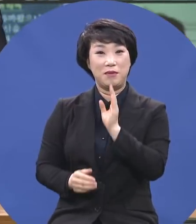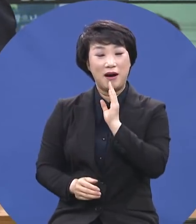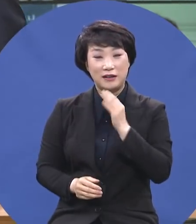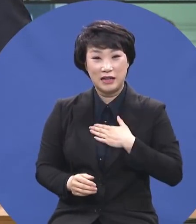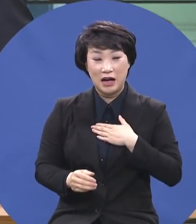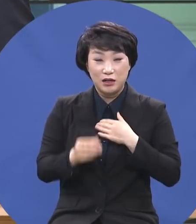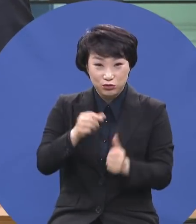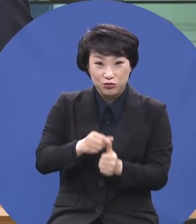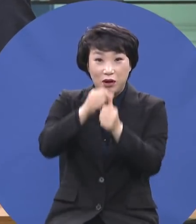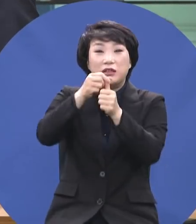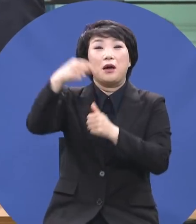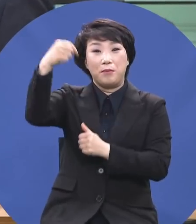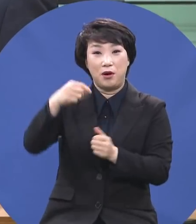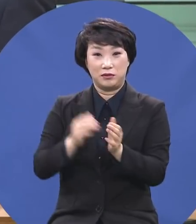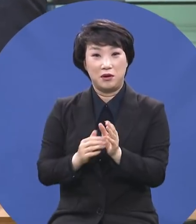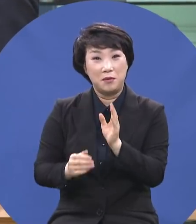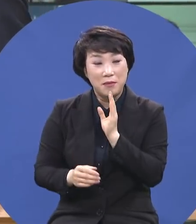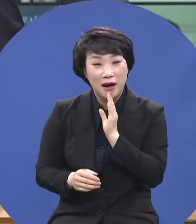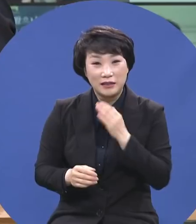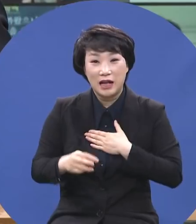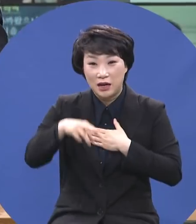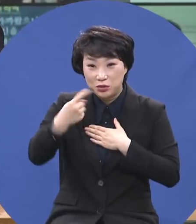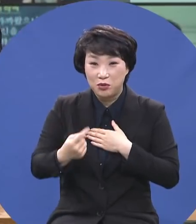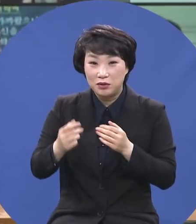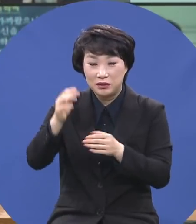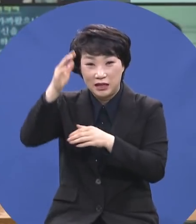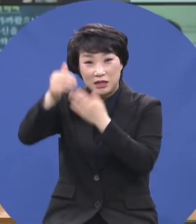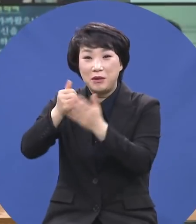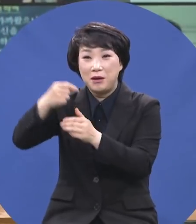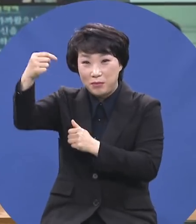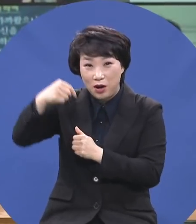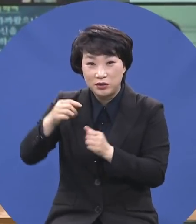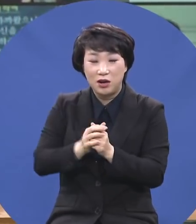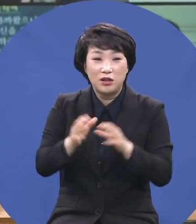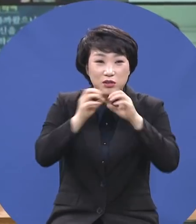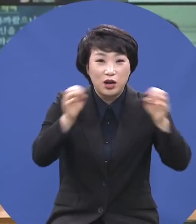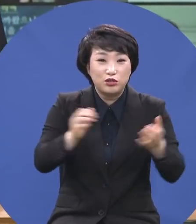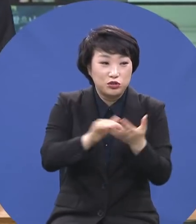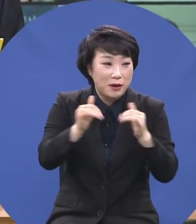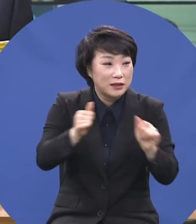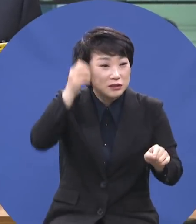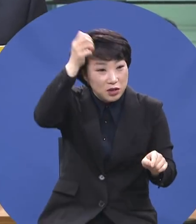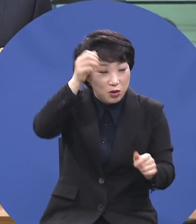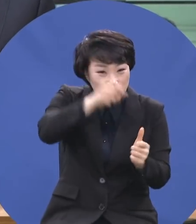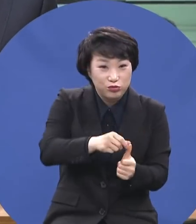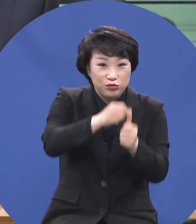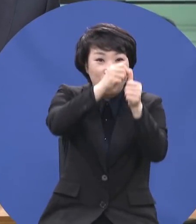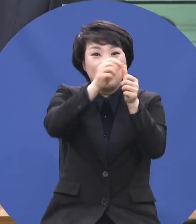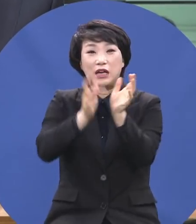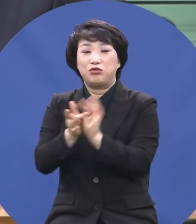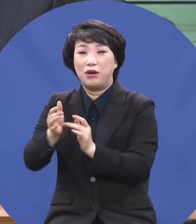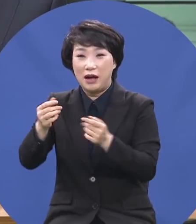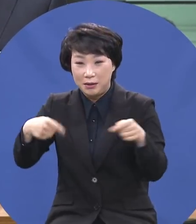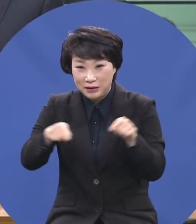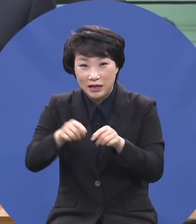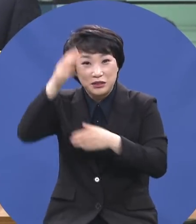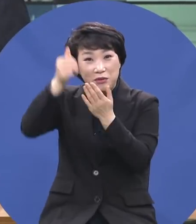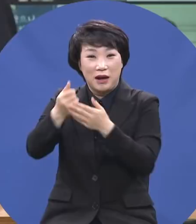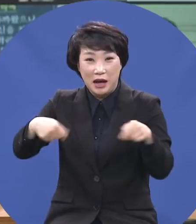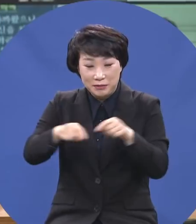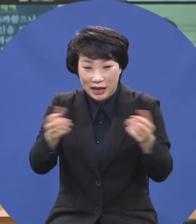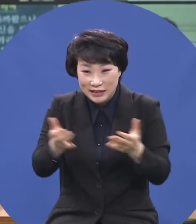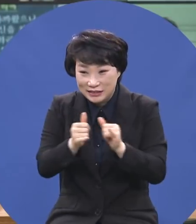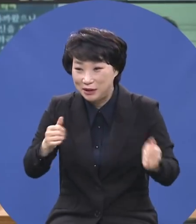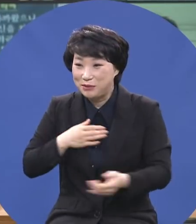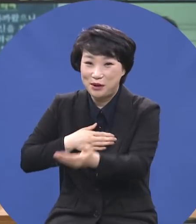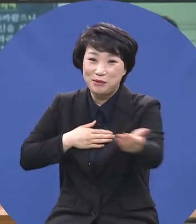나를 살리는 계명이요. 나도 이 계명을 전해서 수많은 사람을 살리는 예수와 성령으로 동역자가